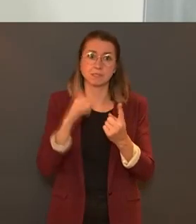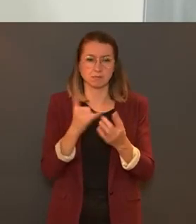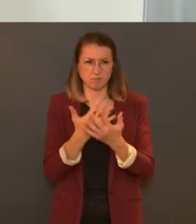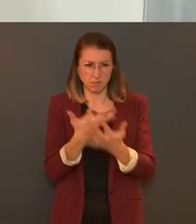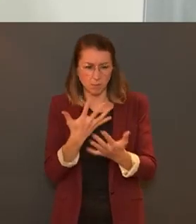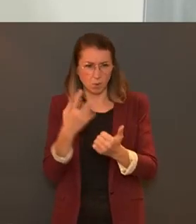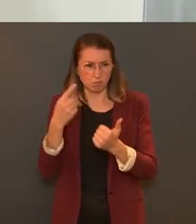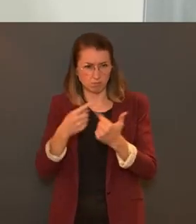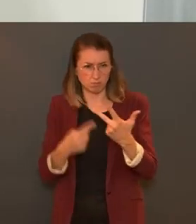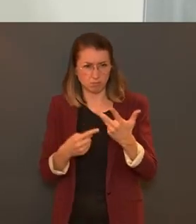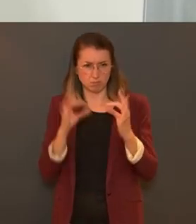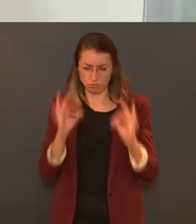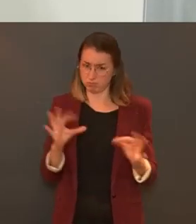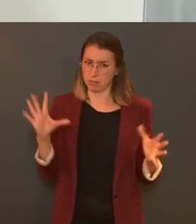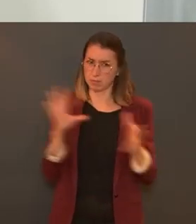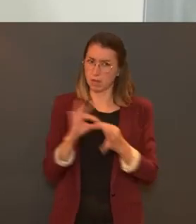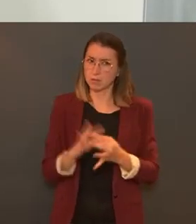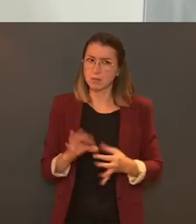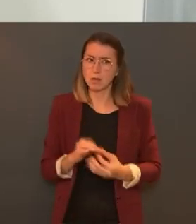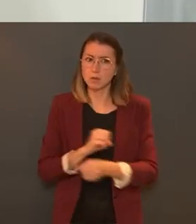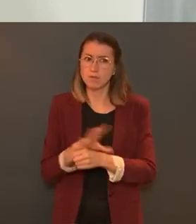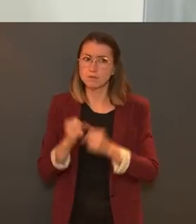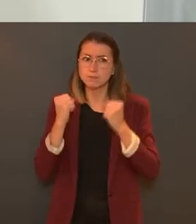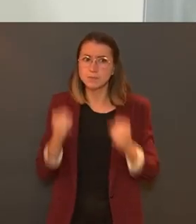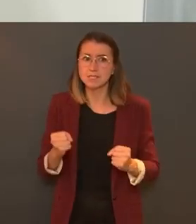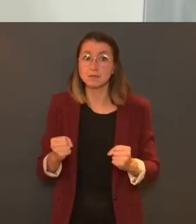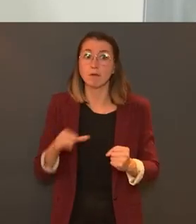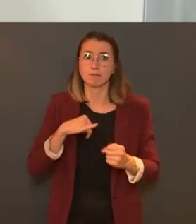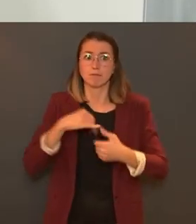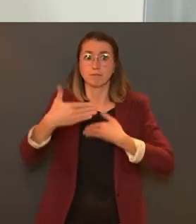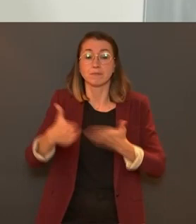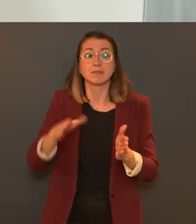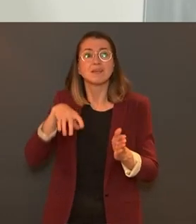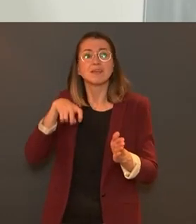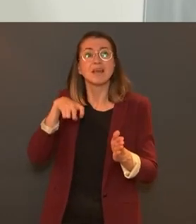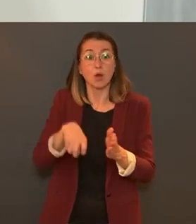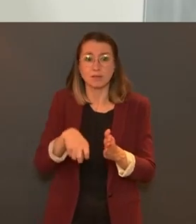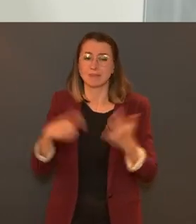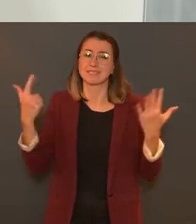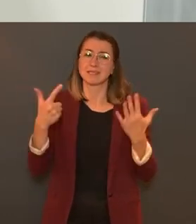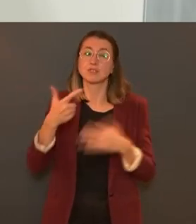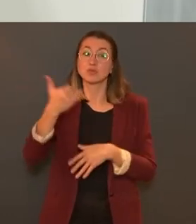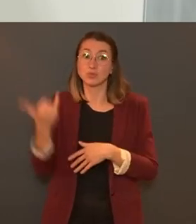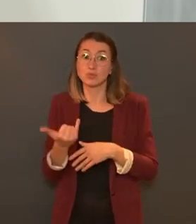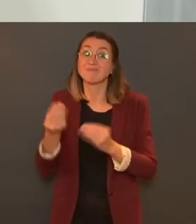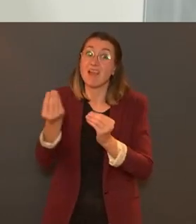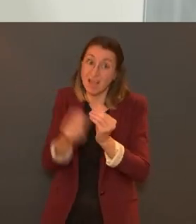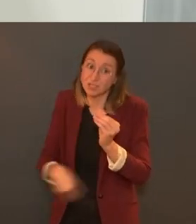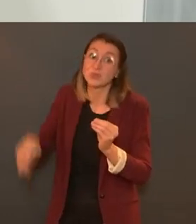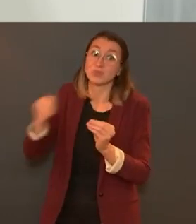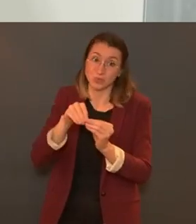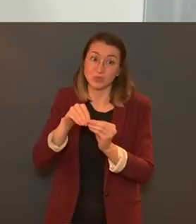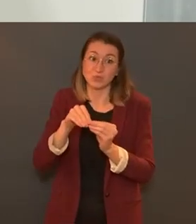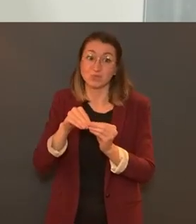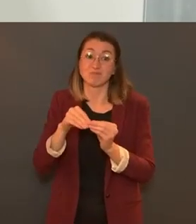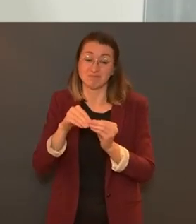à ce moment-là, vous rentrez dans le nouveau système de quarantaine. Ça, c'est une de 7 jours de nouveau, mais vous rentrez dans un nouveau système. Donc vous